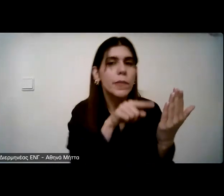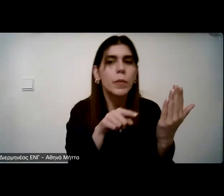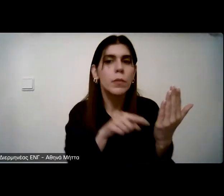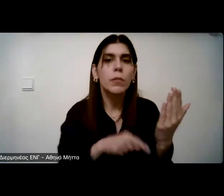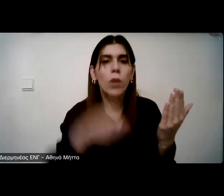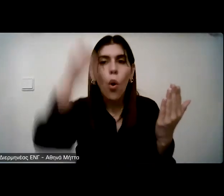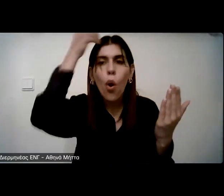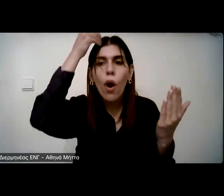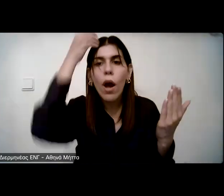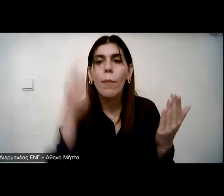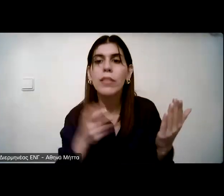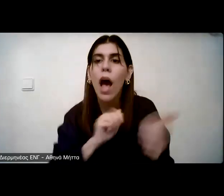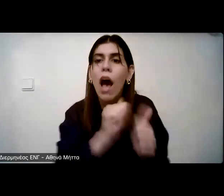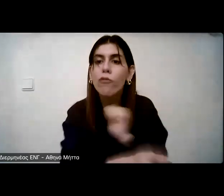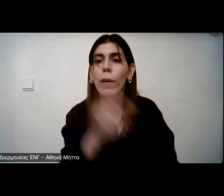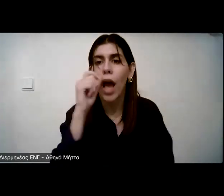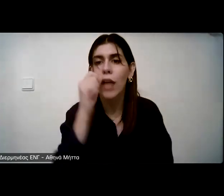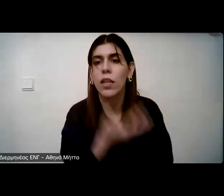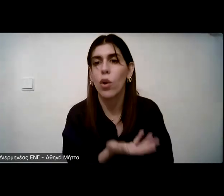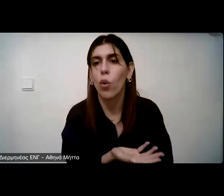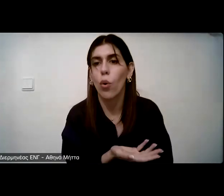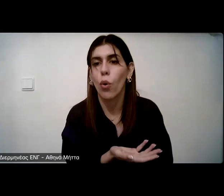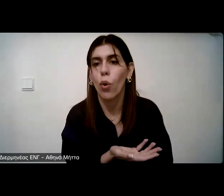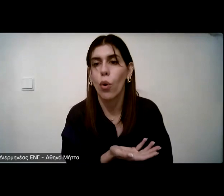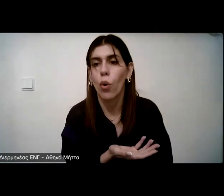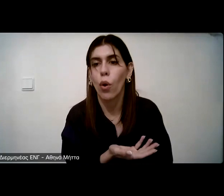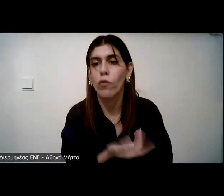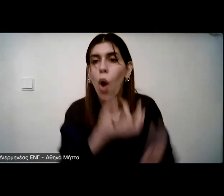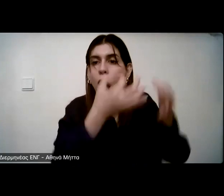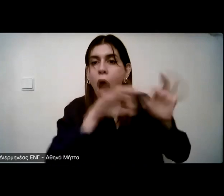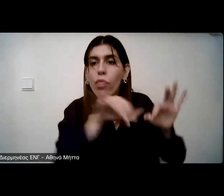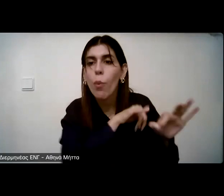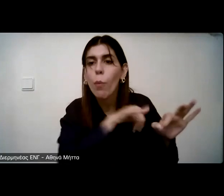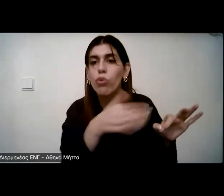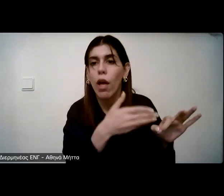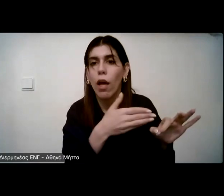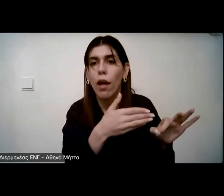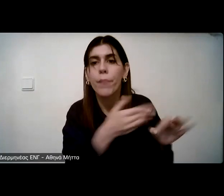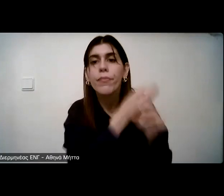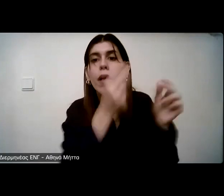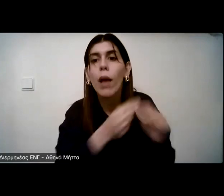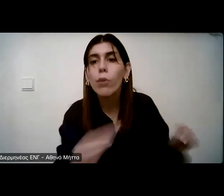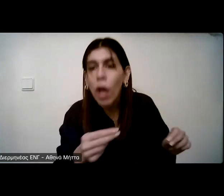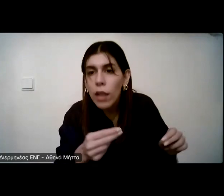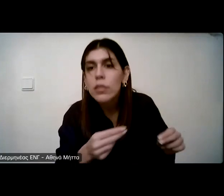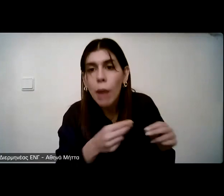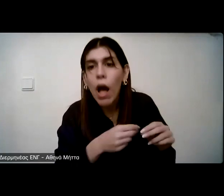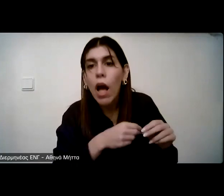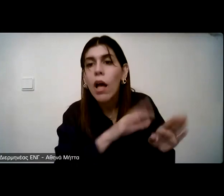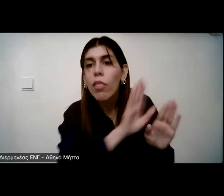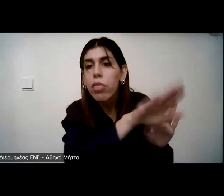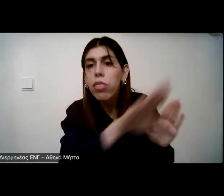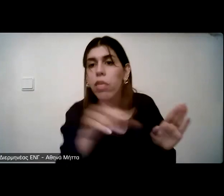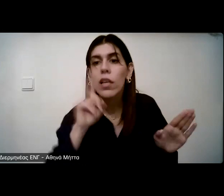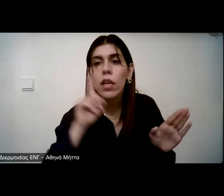ήδη αρσενικό γένος εκεί πέρα, δεν το αφήνουμε κενό. Και άρα αφήνουμε αλόβητο αυτό το σεξισμό στη γλώσσα εκείνη την ώρα. Οπότε το